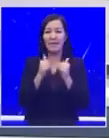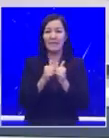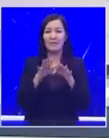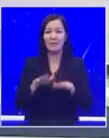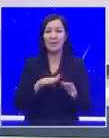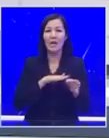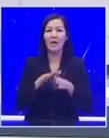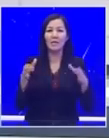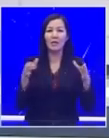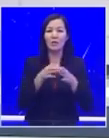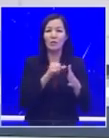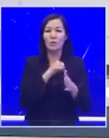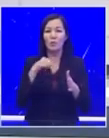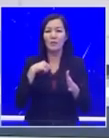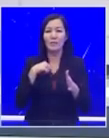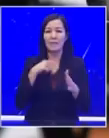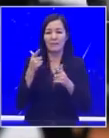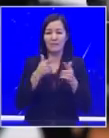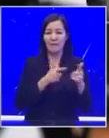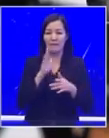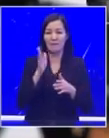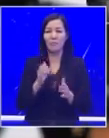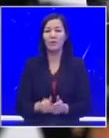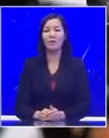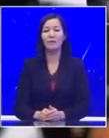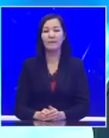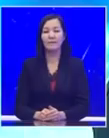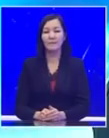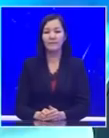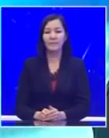жергілікті атқарушы органдар өздері анықтайды.